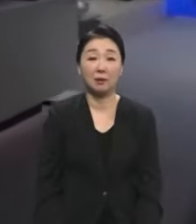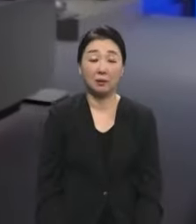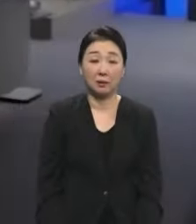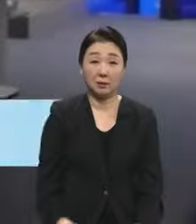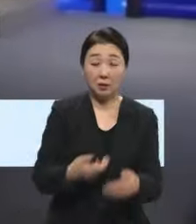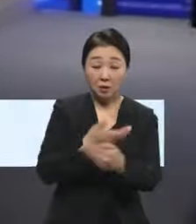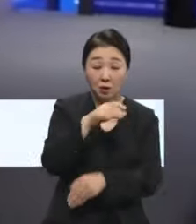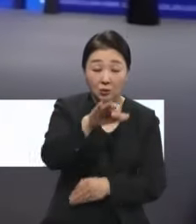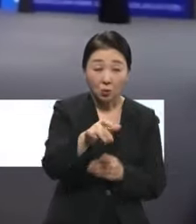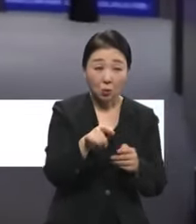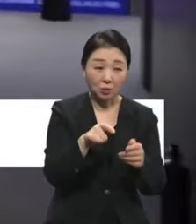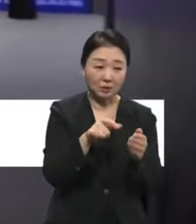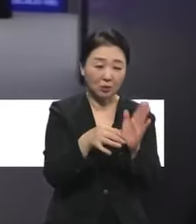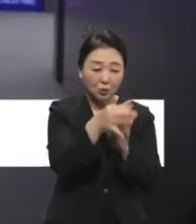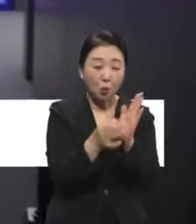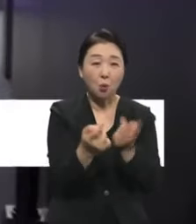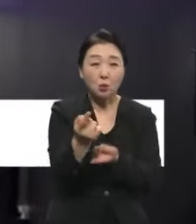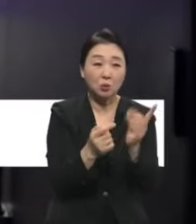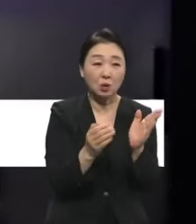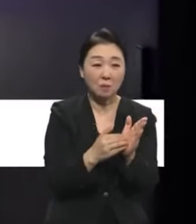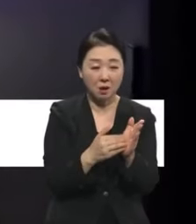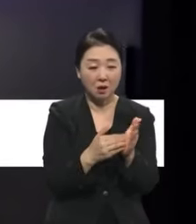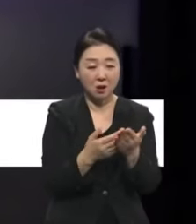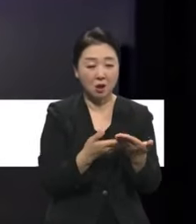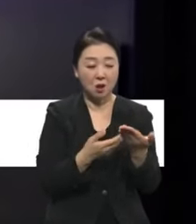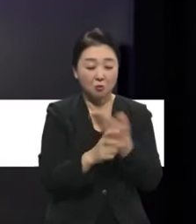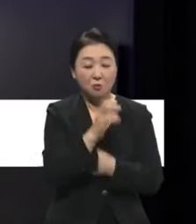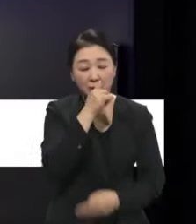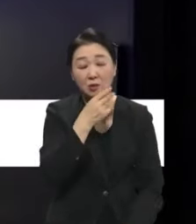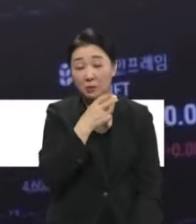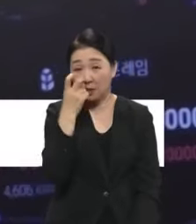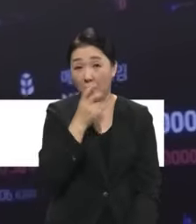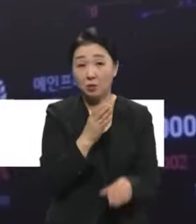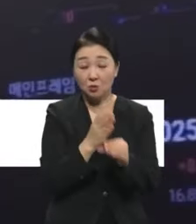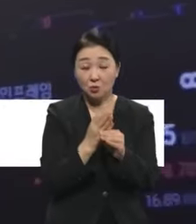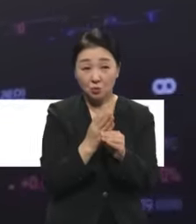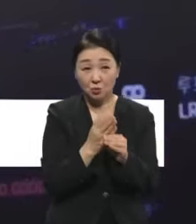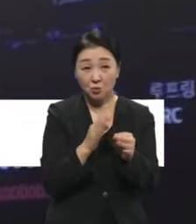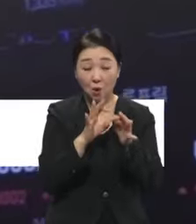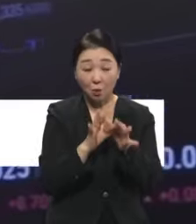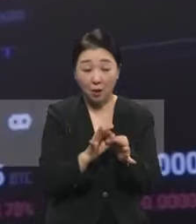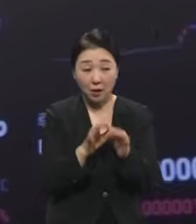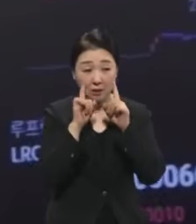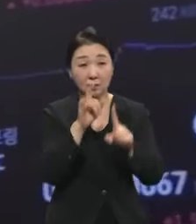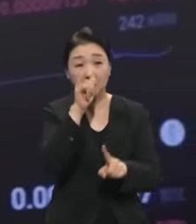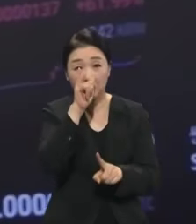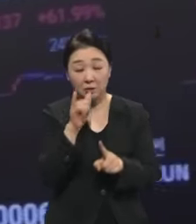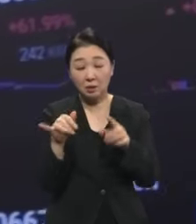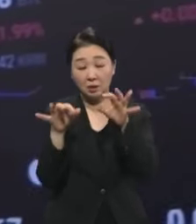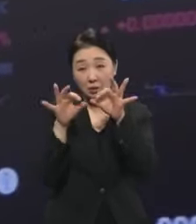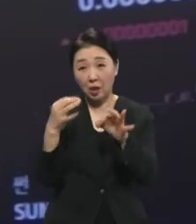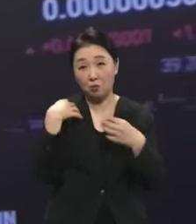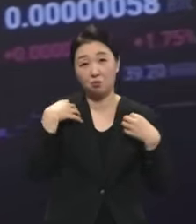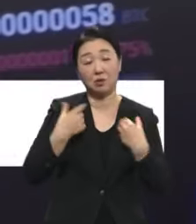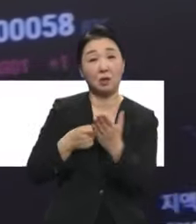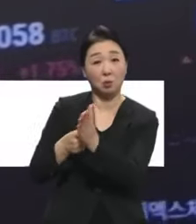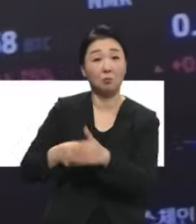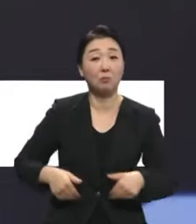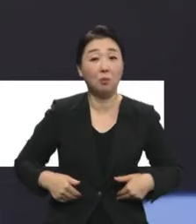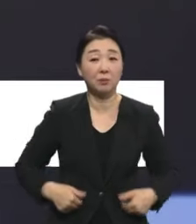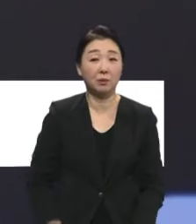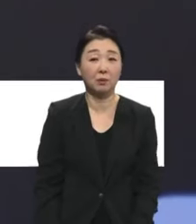등 불공정 거래를 상시 감시하고 관련 행위로 의심되면 금융당국에 통보도해야 합니다. 그걸 제대로